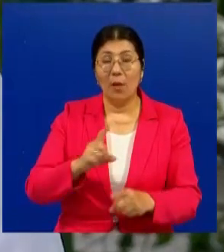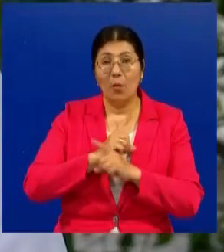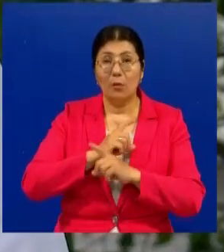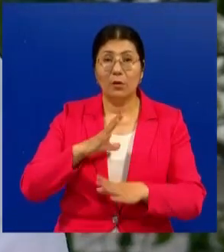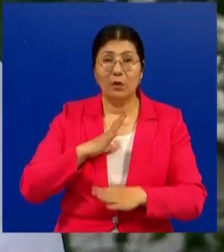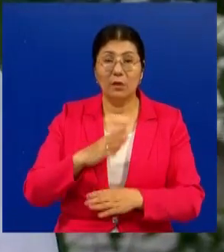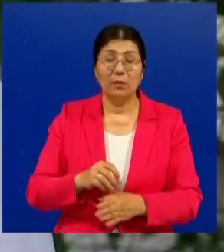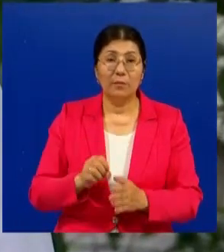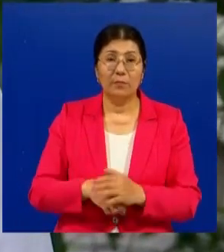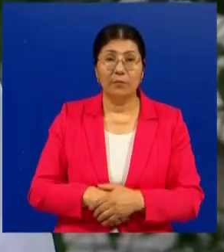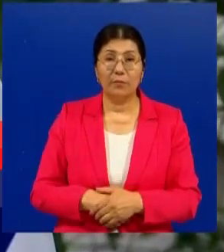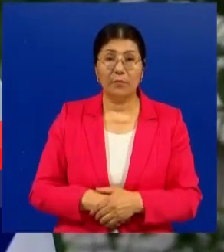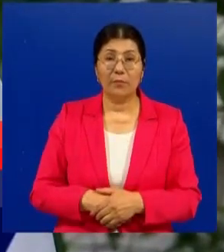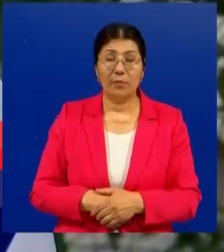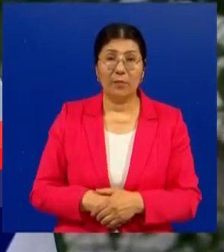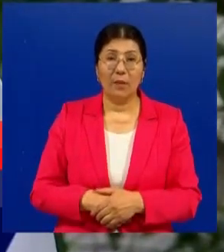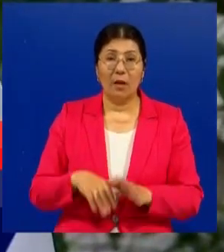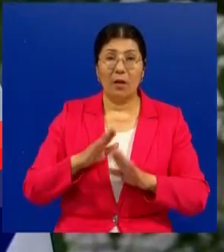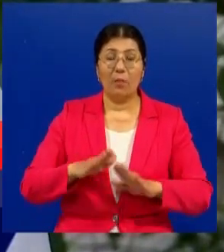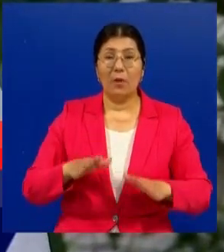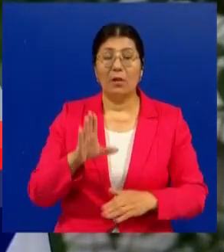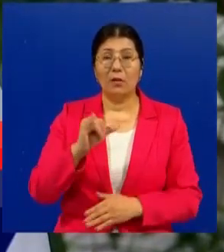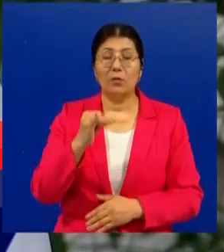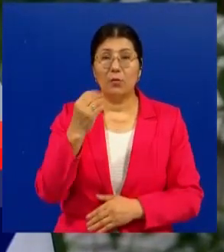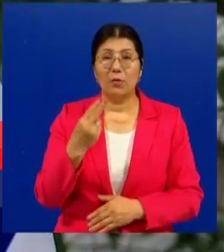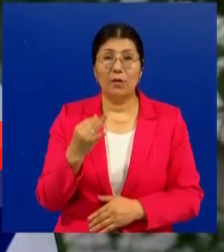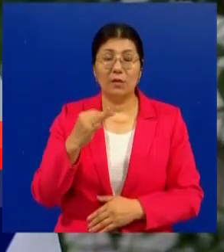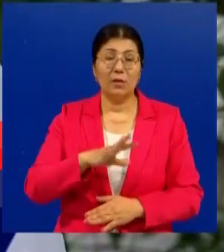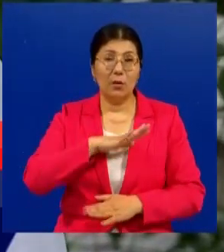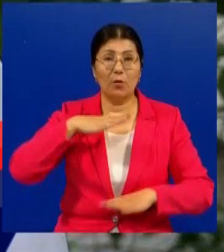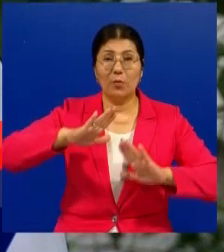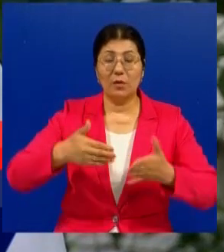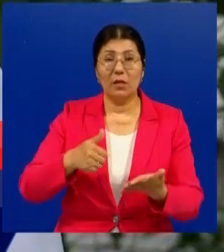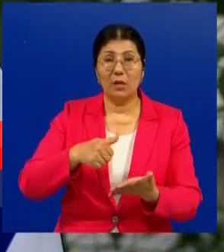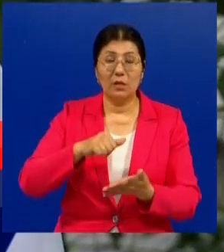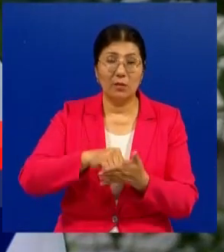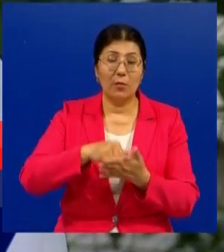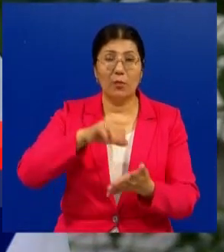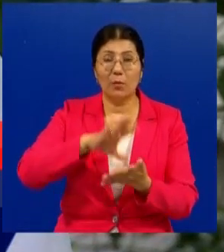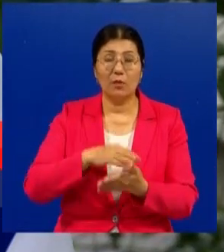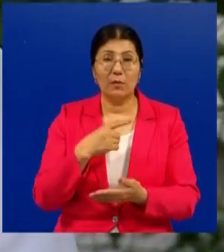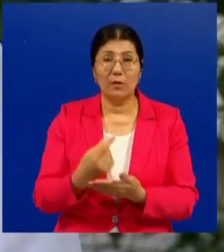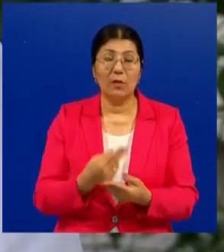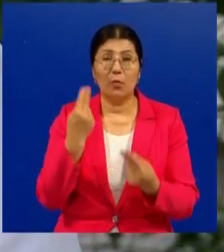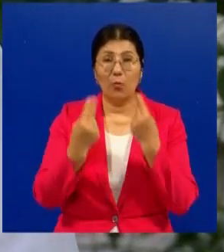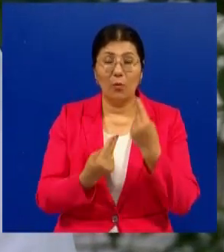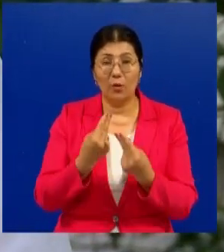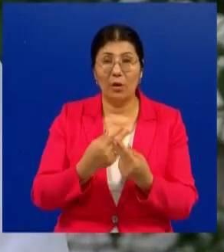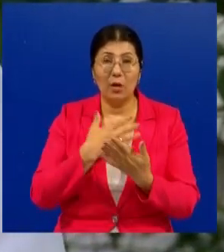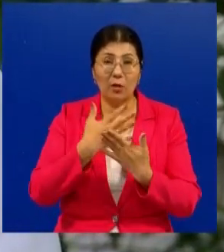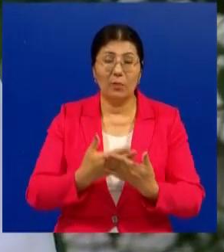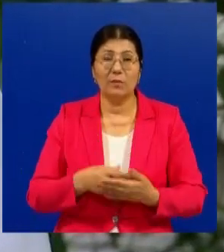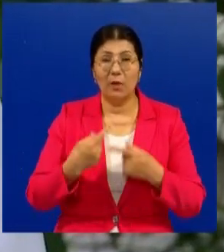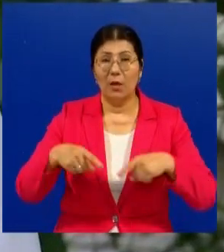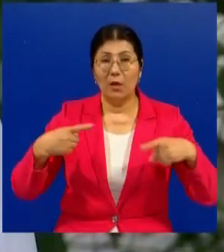Чаще всего идут балаларды суицидке түрлі жағдай итермелейді. Соның бірі құмарлық, ойынға құмарлық немесе